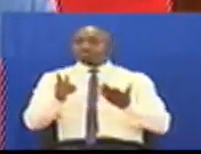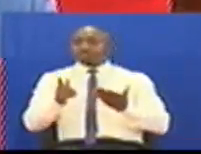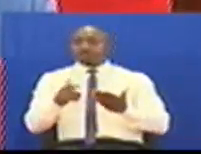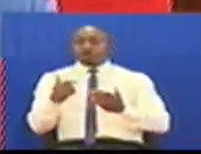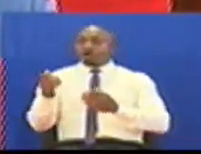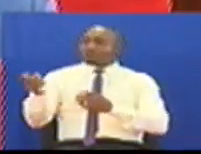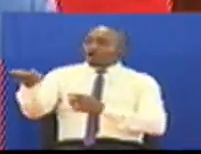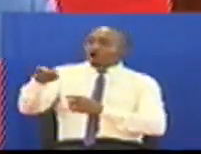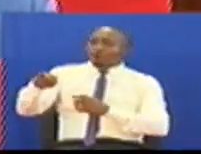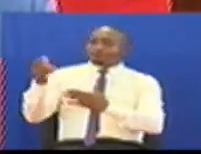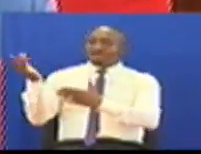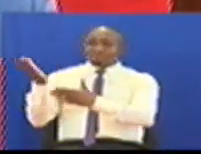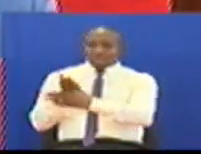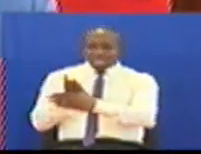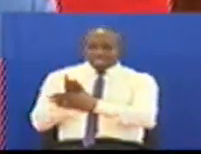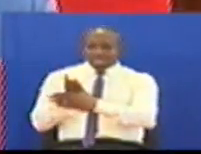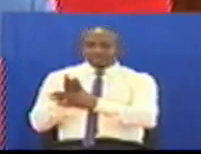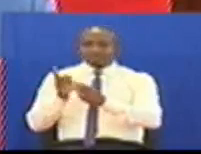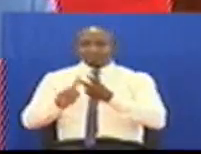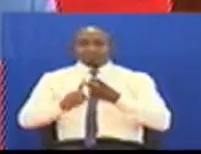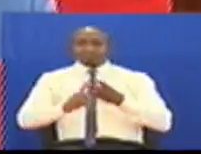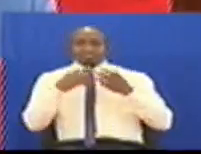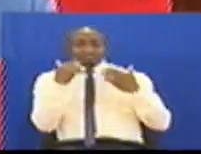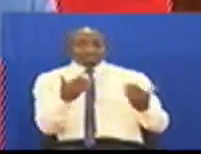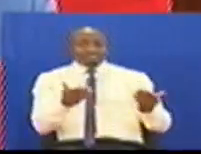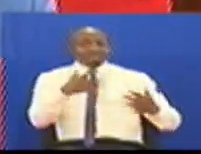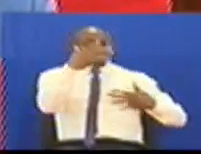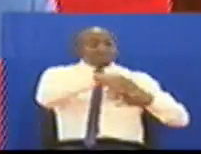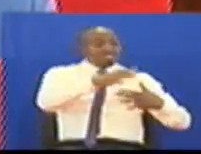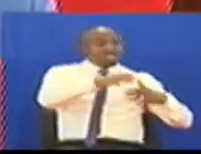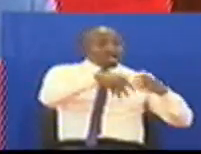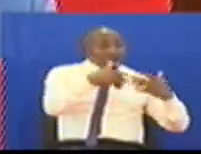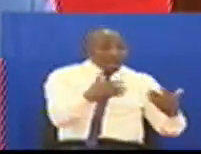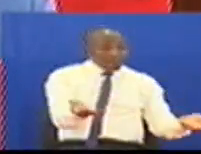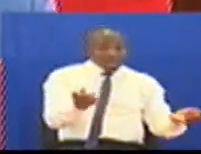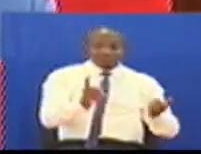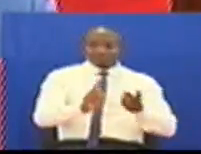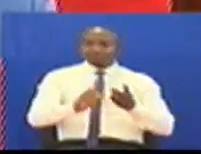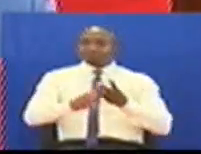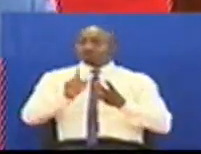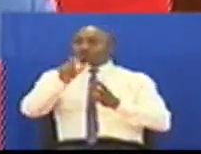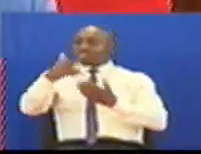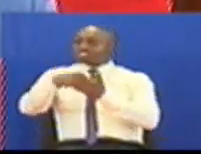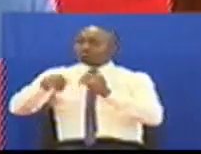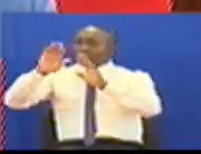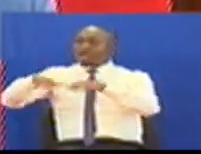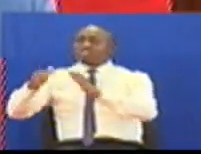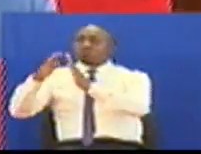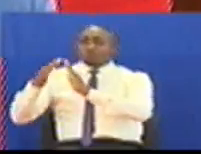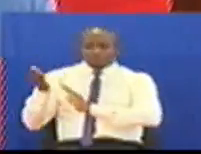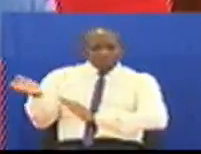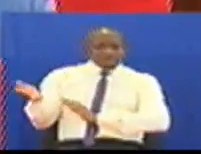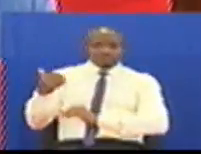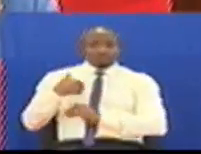wamechukua mikopo benki. Sasa kwa sasa hivi kwa kuwa biashara hakuna na hawa wananchi wako nyumbani, nilikuwa naomba